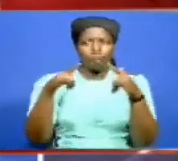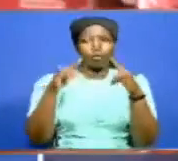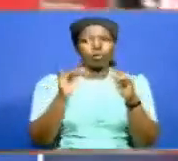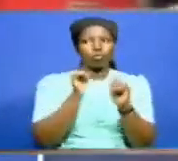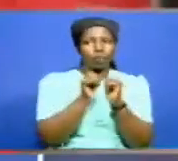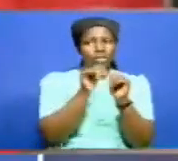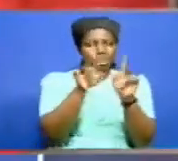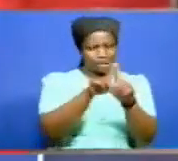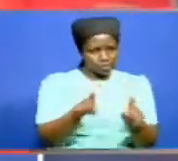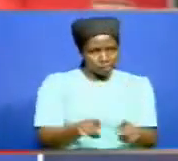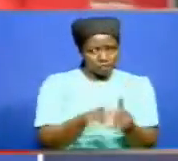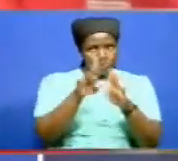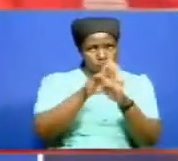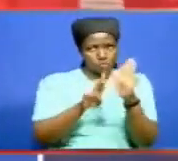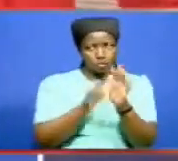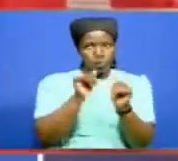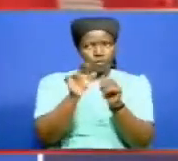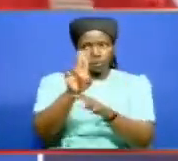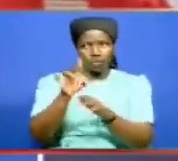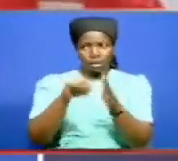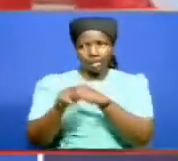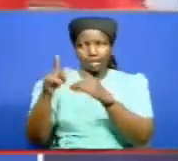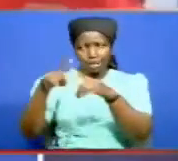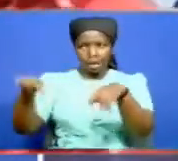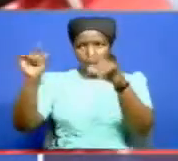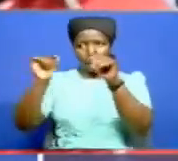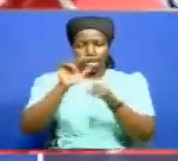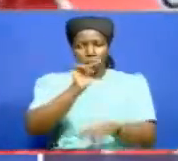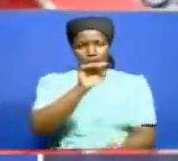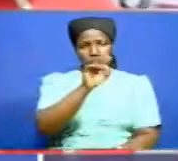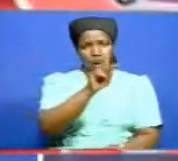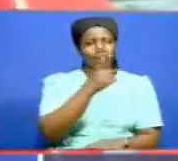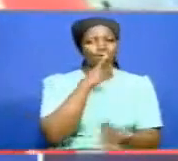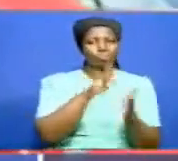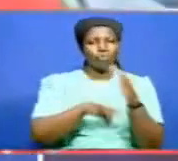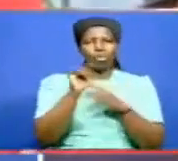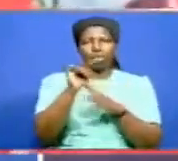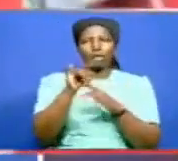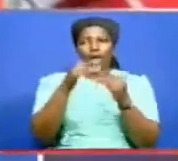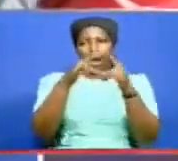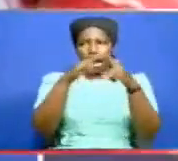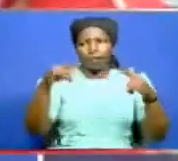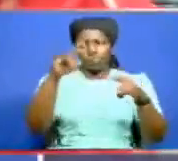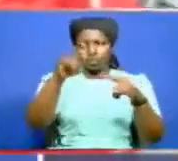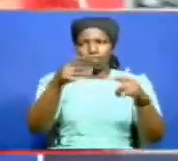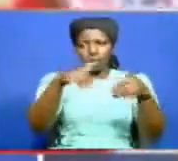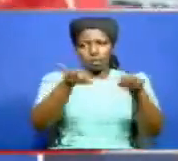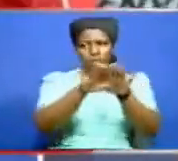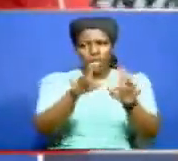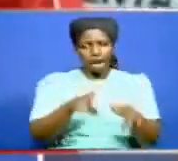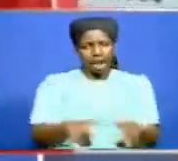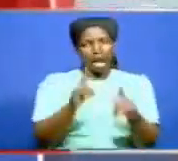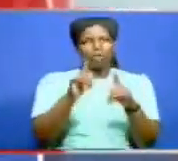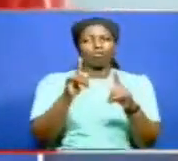Japan. Kamati ya NOCK imesema kambi hiyo inapaswa kufungwa na kuwaruhusu wanariadha wa Olimpiki pekee kuitumia.